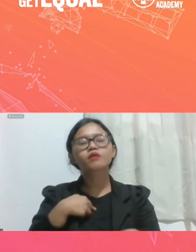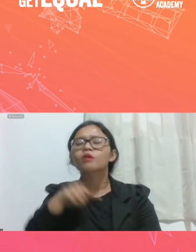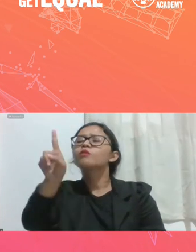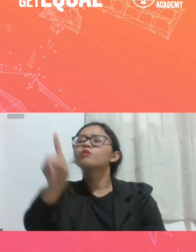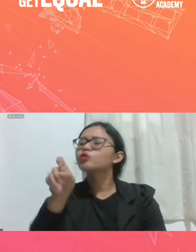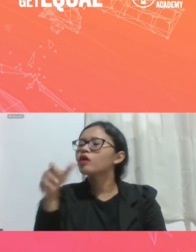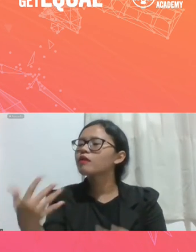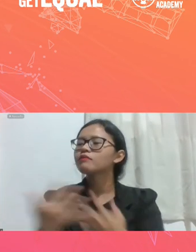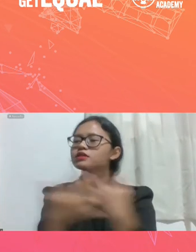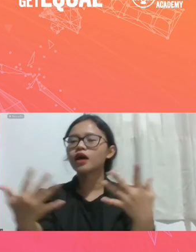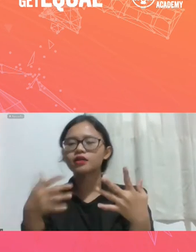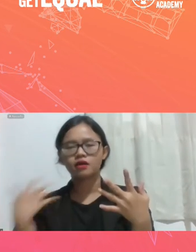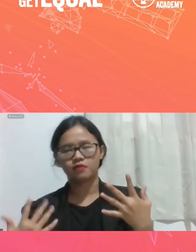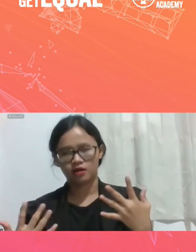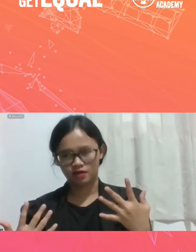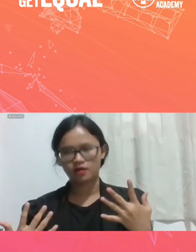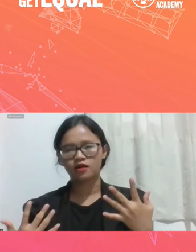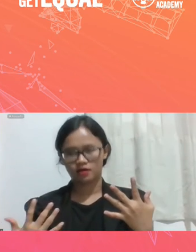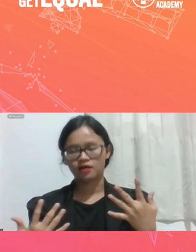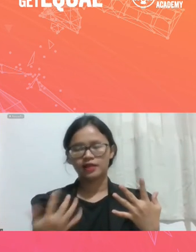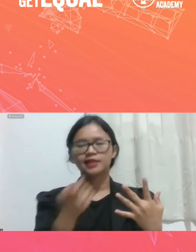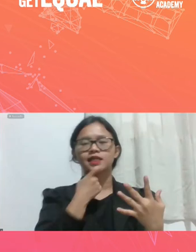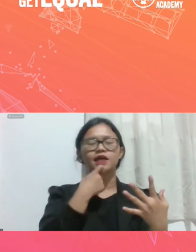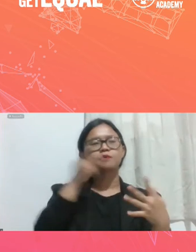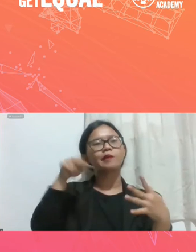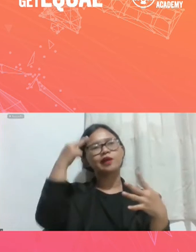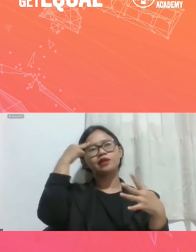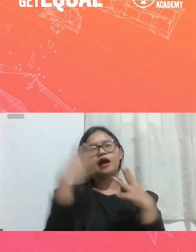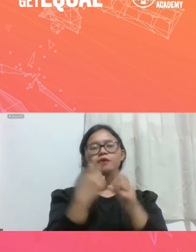oleh masyarakat terhadap pemerintah.